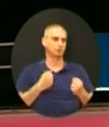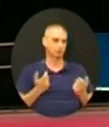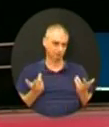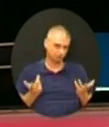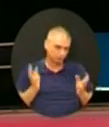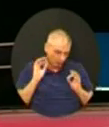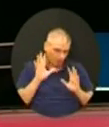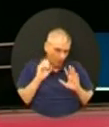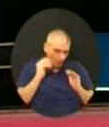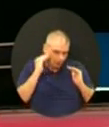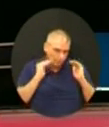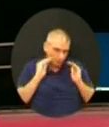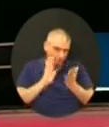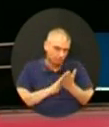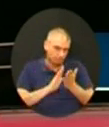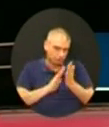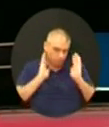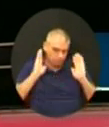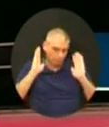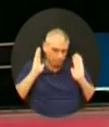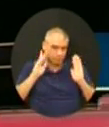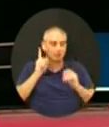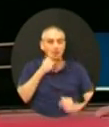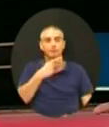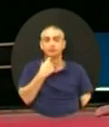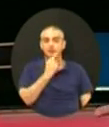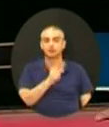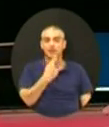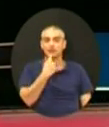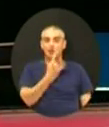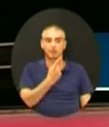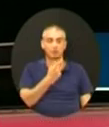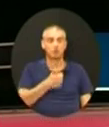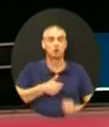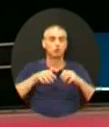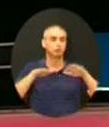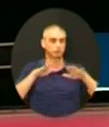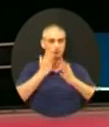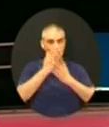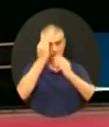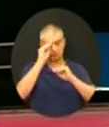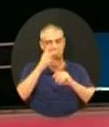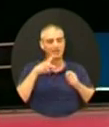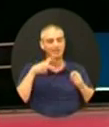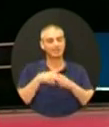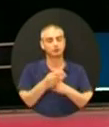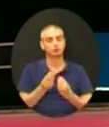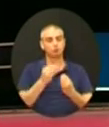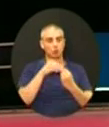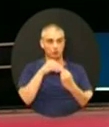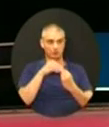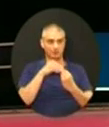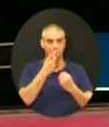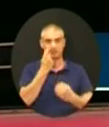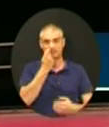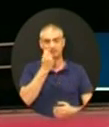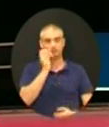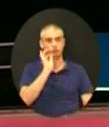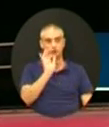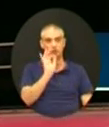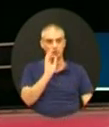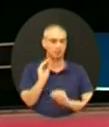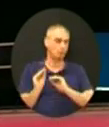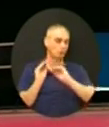צריך בכל זאת לקחת את זה, כן, בחשבון. ברור. אגב, בהקשר הזה צריך להגיד שראש הממשלה הודיע היום על הקיצוץ הנוסף, כן,